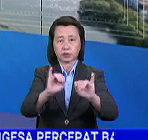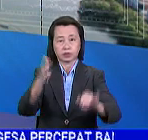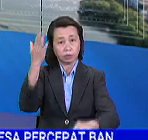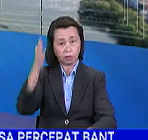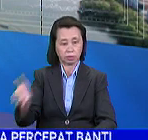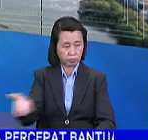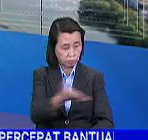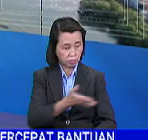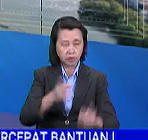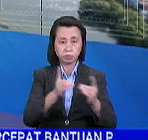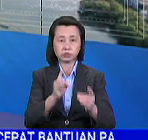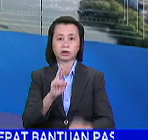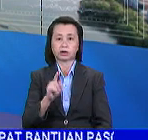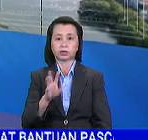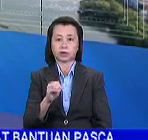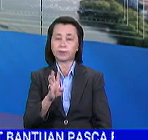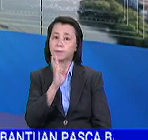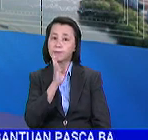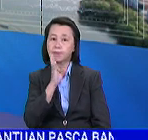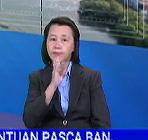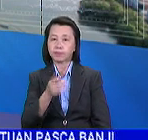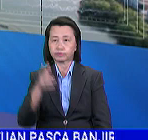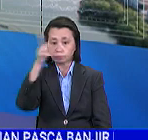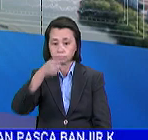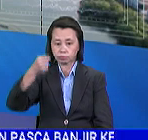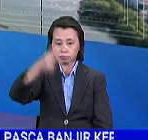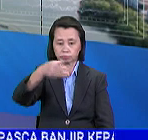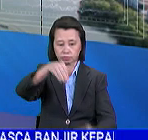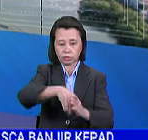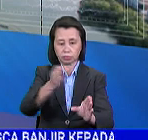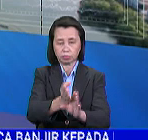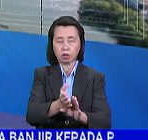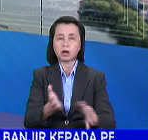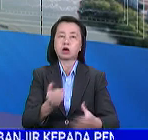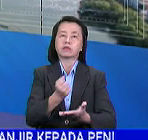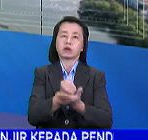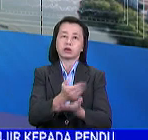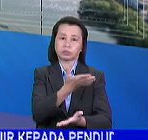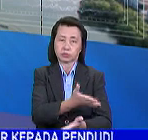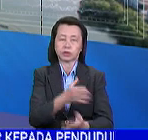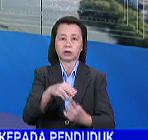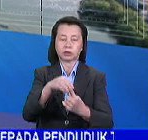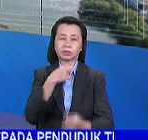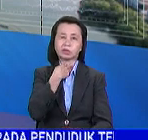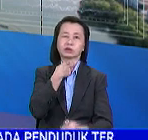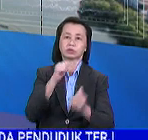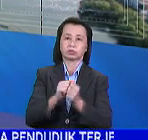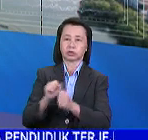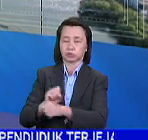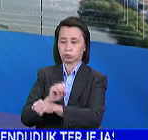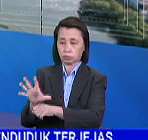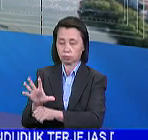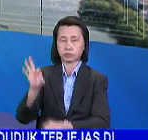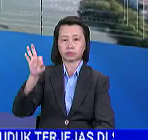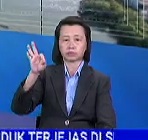mereka yang ditemui arti Anji Kota Kinabalu berkata sumbangan itu amat membantu meringankan beban mereka pertama yang terkesan dengan ban demi